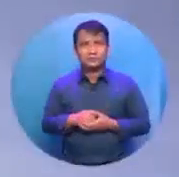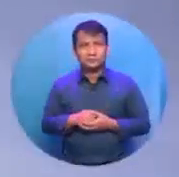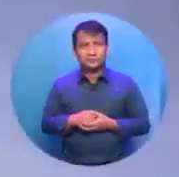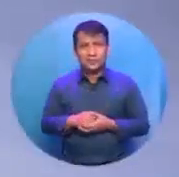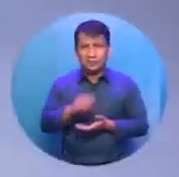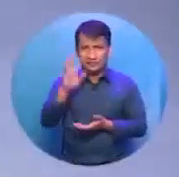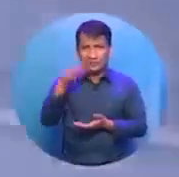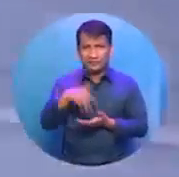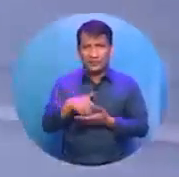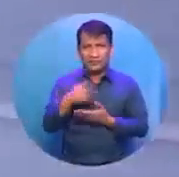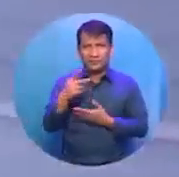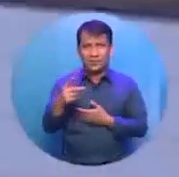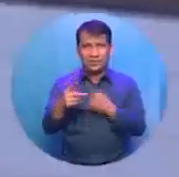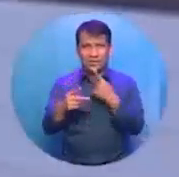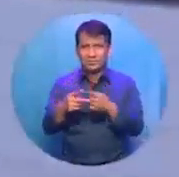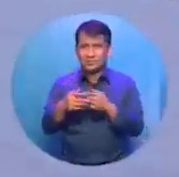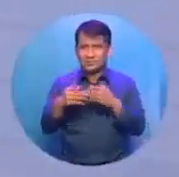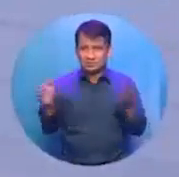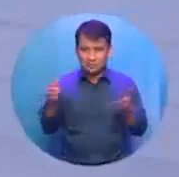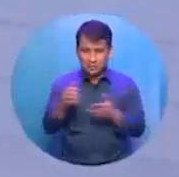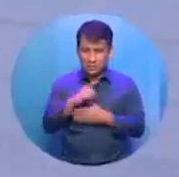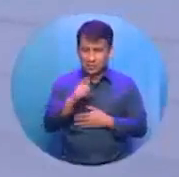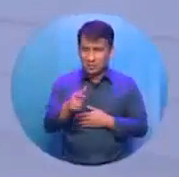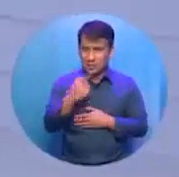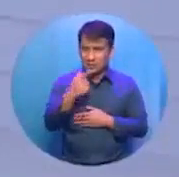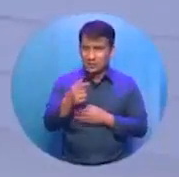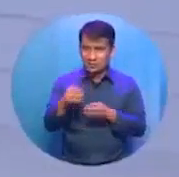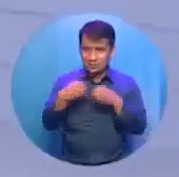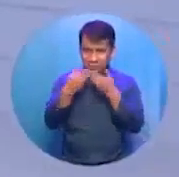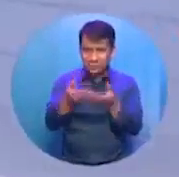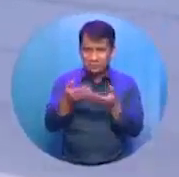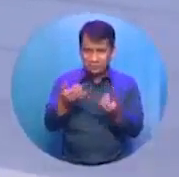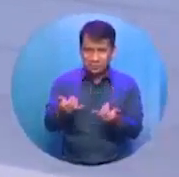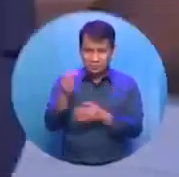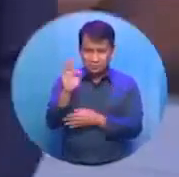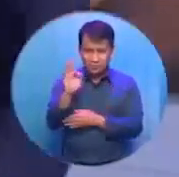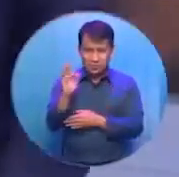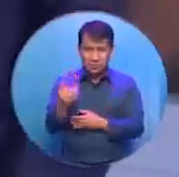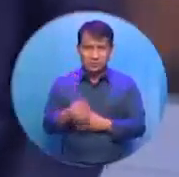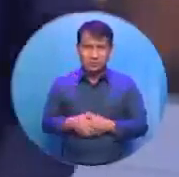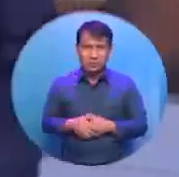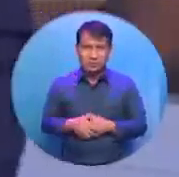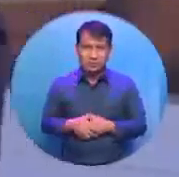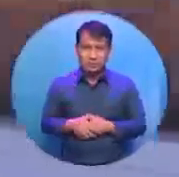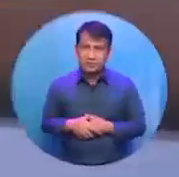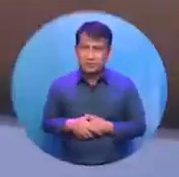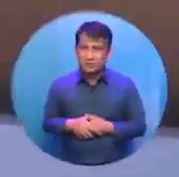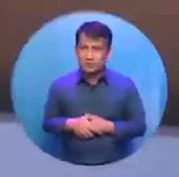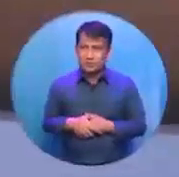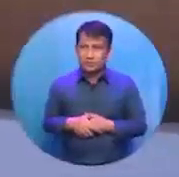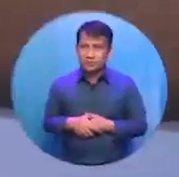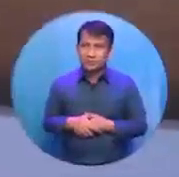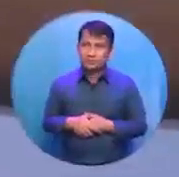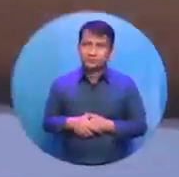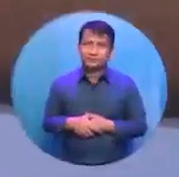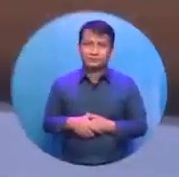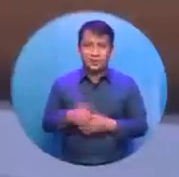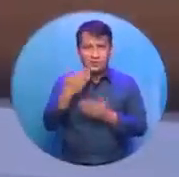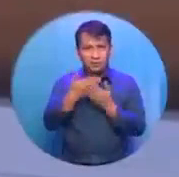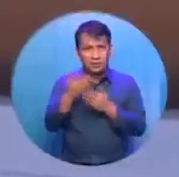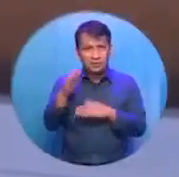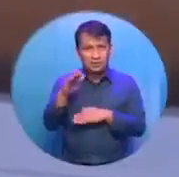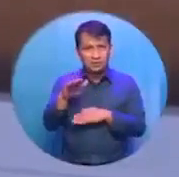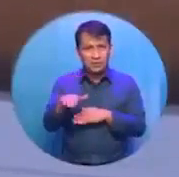5,000 pesos ang maswerteng mabiyayan sa araw ng Biyernes. Ay. Hello, sir.